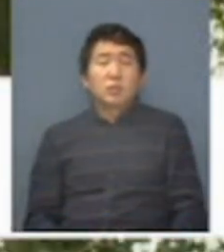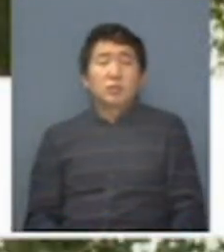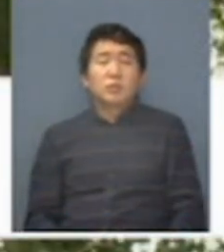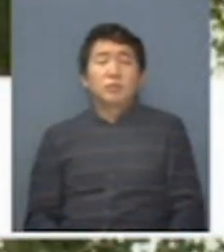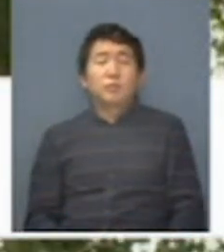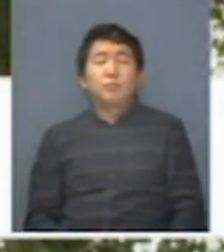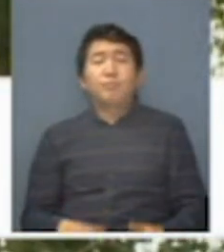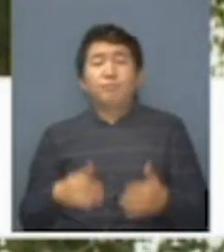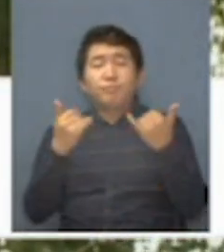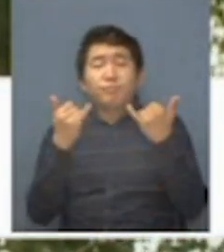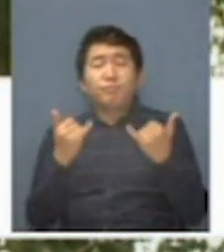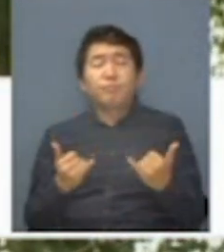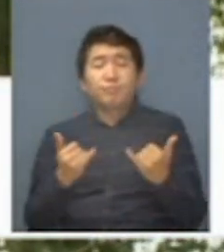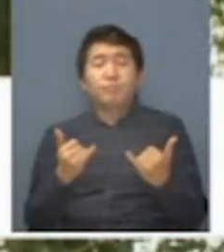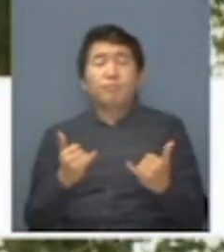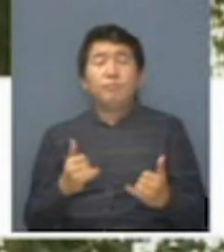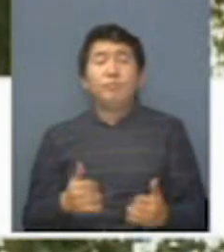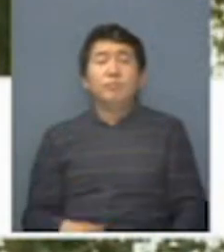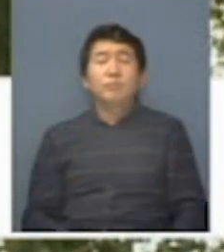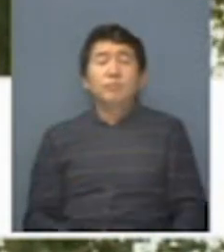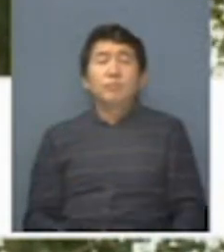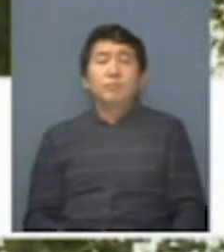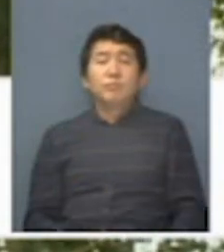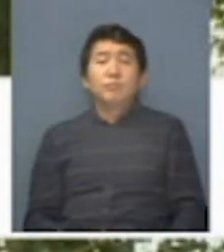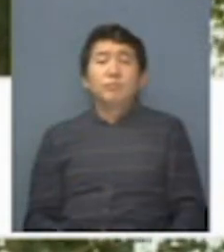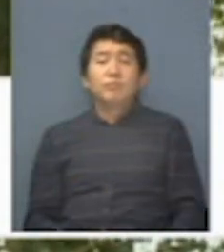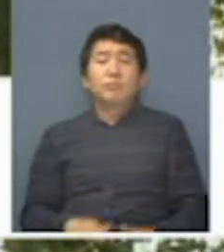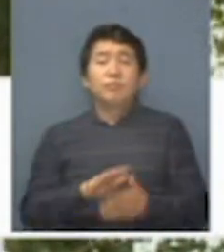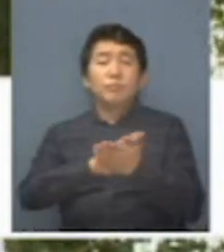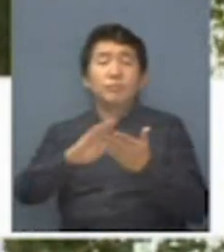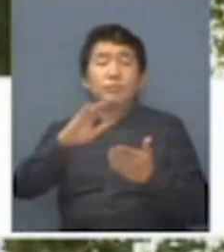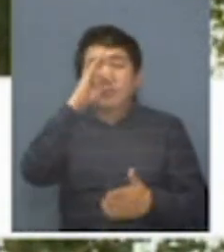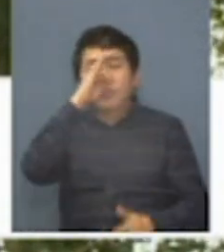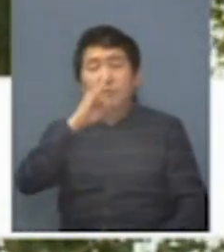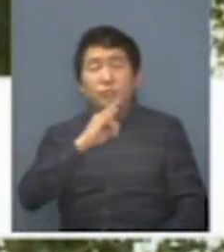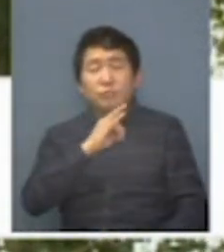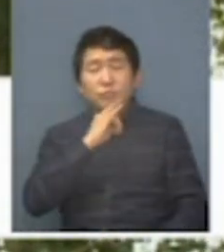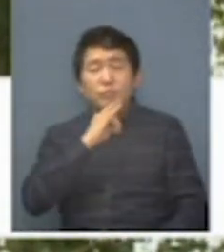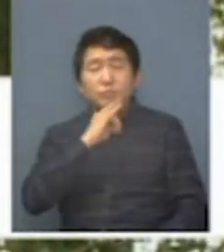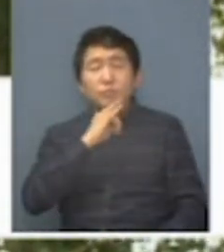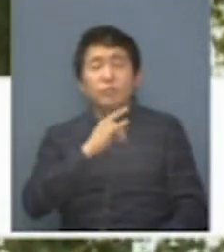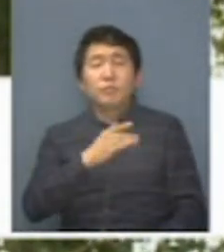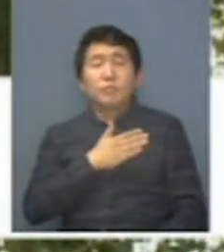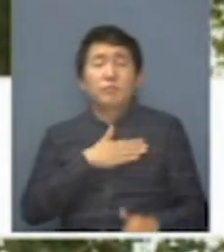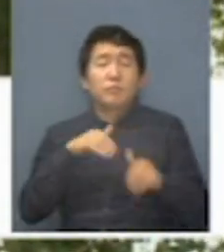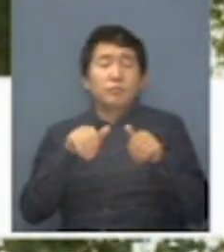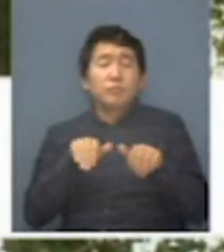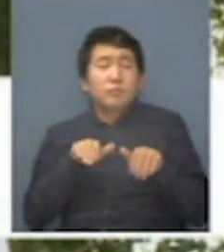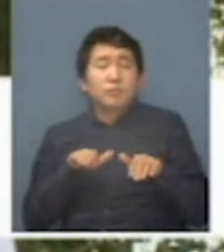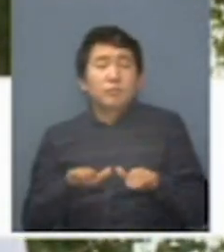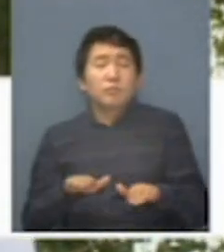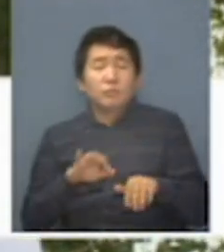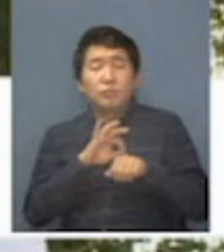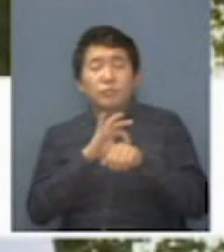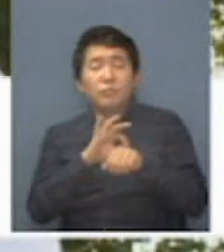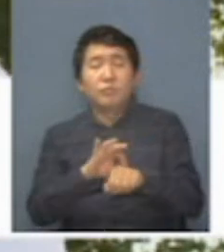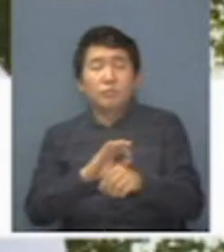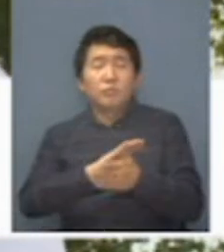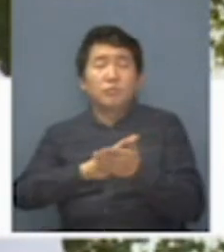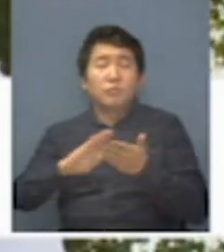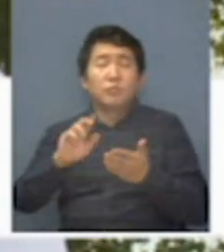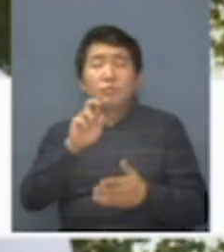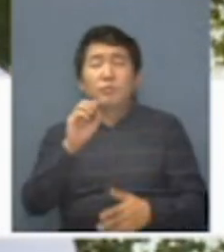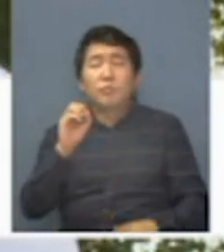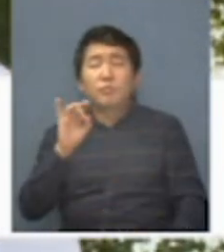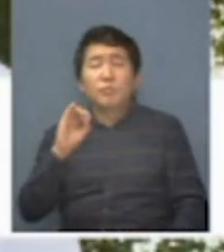Сегодня в поселке Белоусовка проходит акция «ТСА Казахстан». В рамках этой акции мы решили провести акцию «Чистый берег».